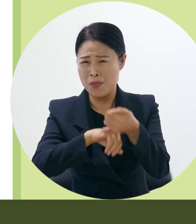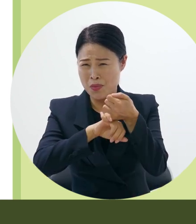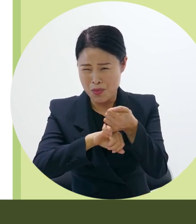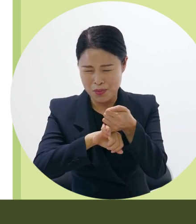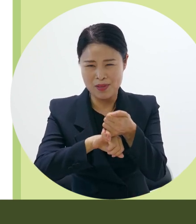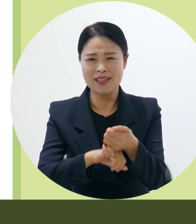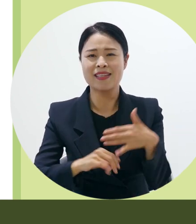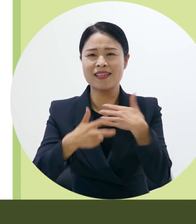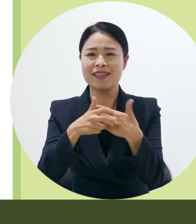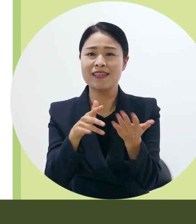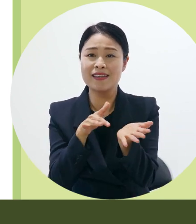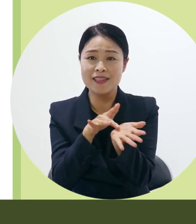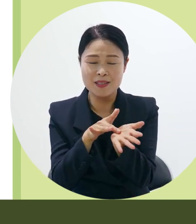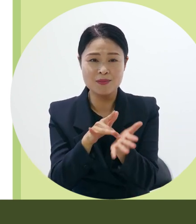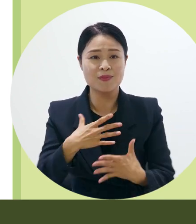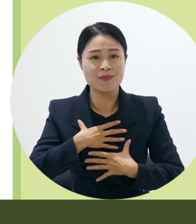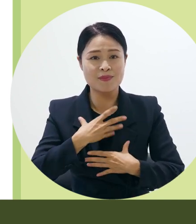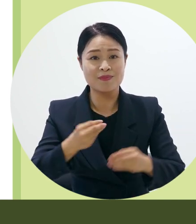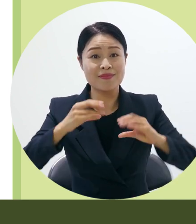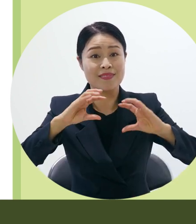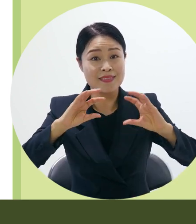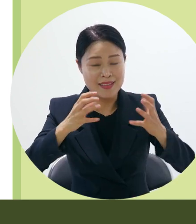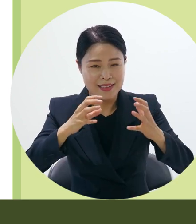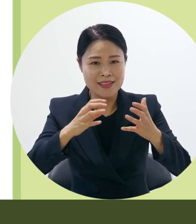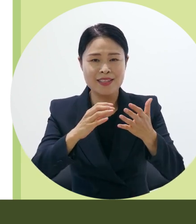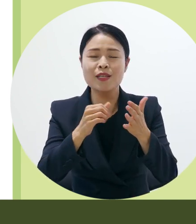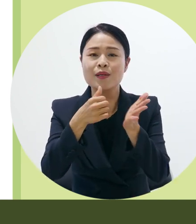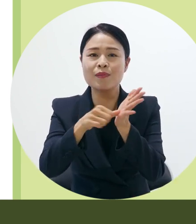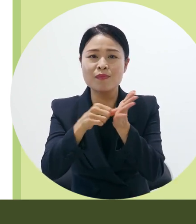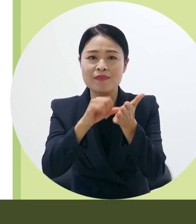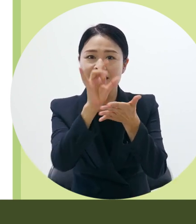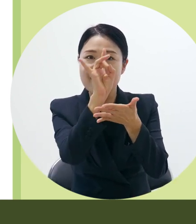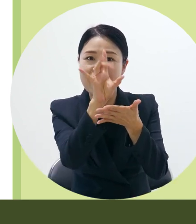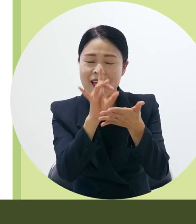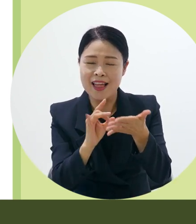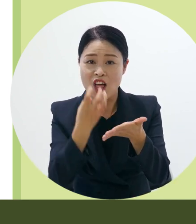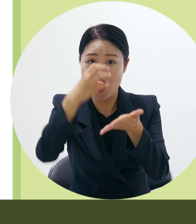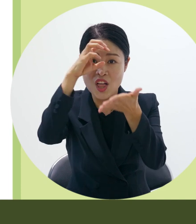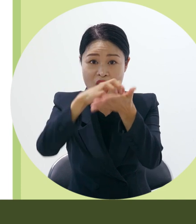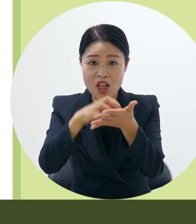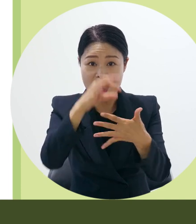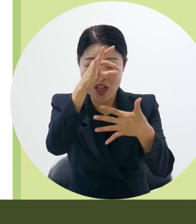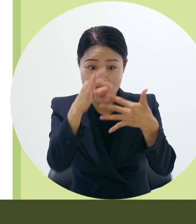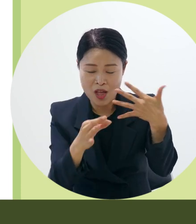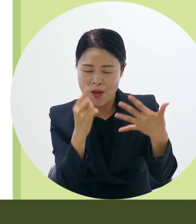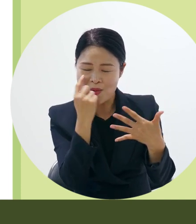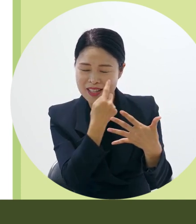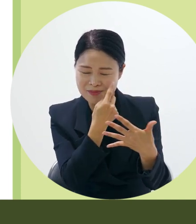꼭 의약품안전나라에서 제품별 허가사항을 확인해 주세요.